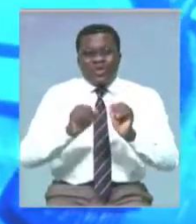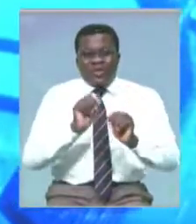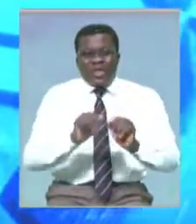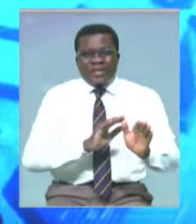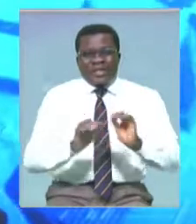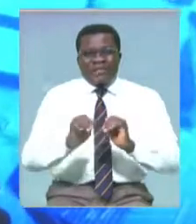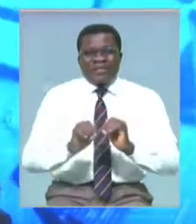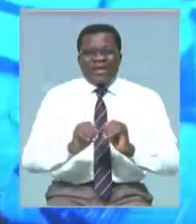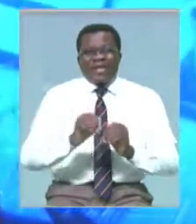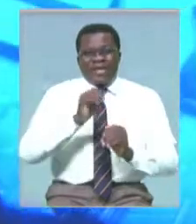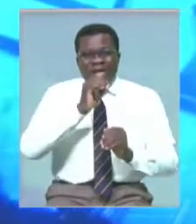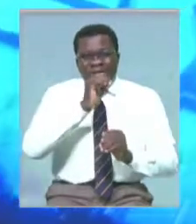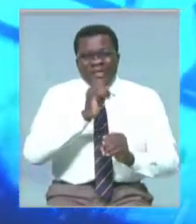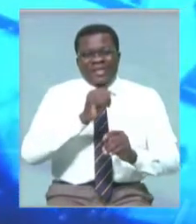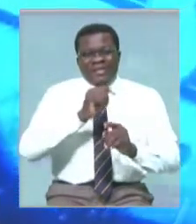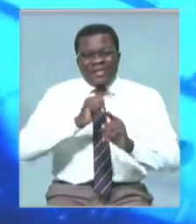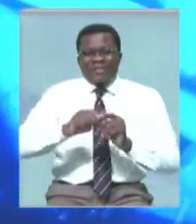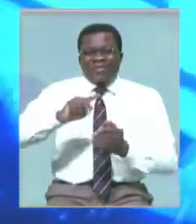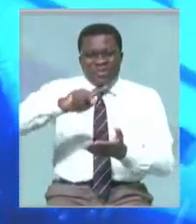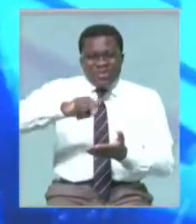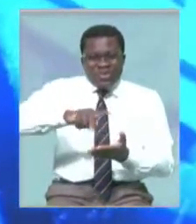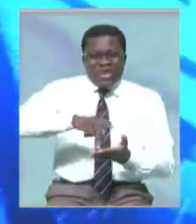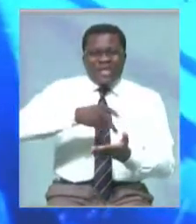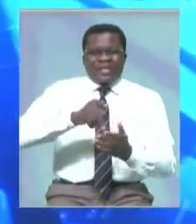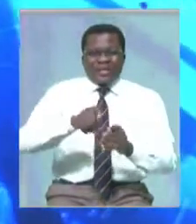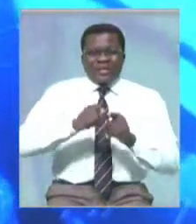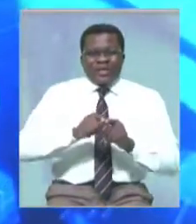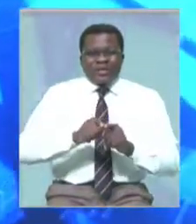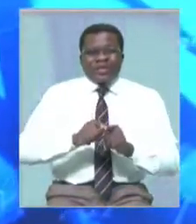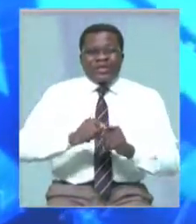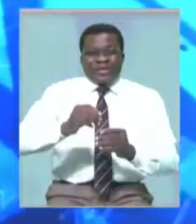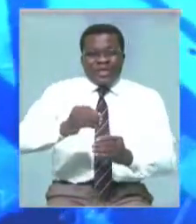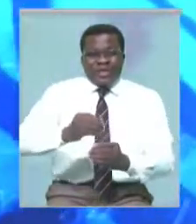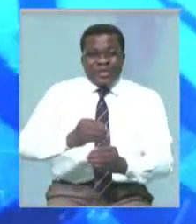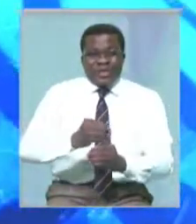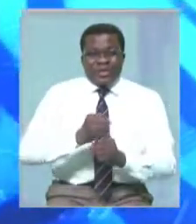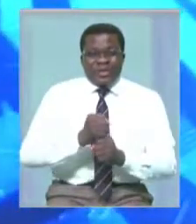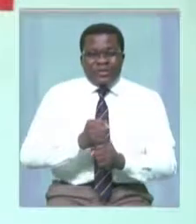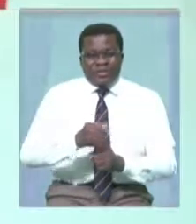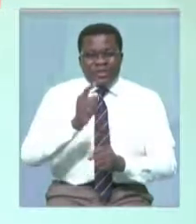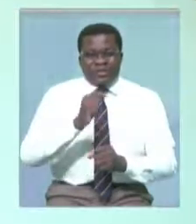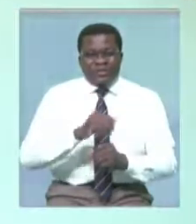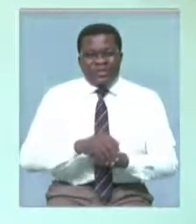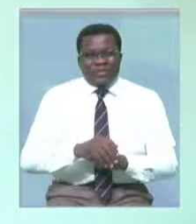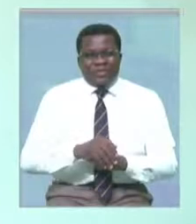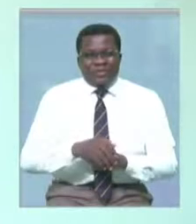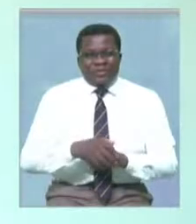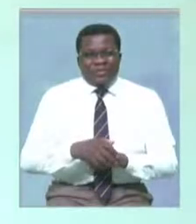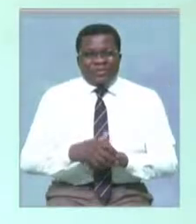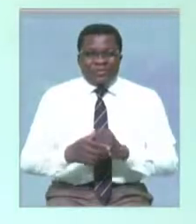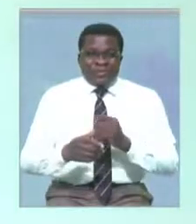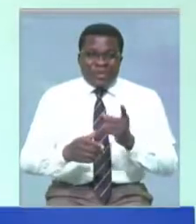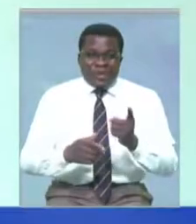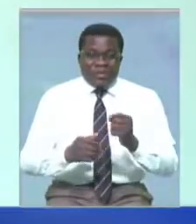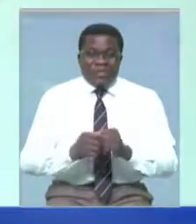en interprétation et en chorégraphie. Le reportage de Viti Saoré et François Zinsou.